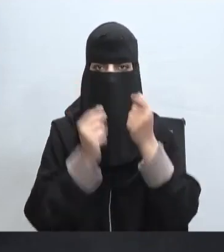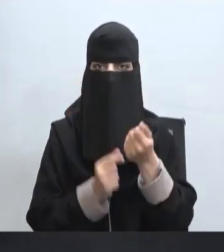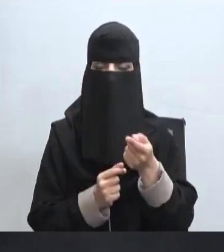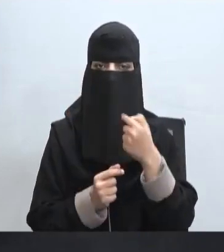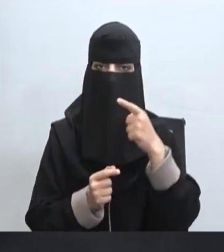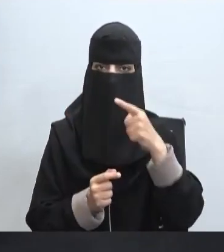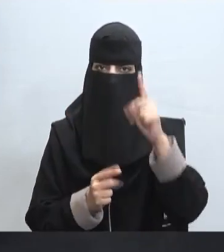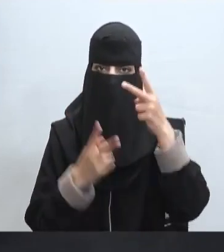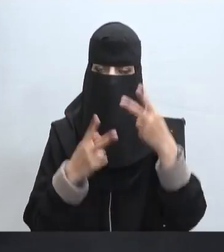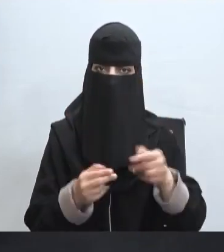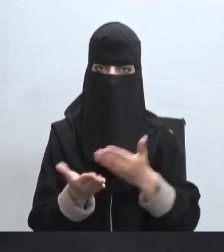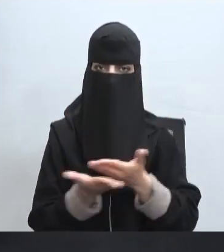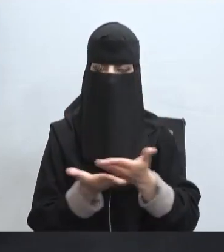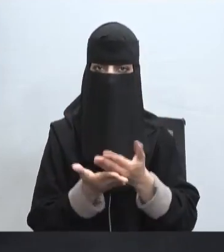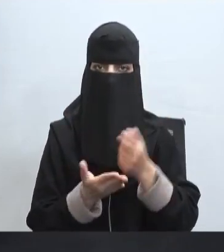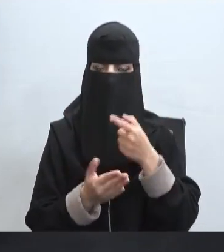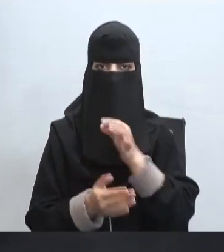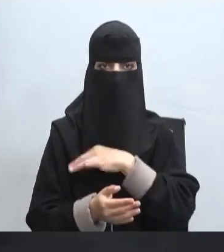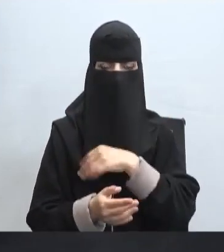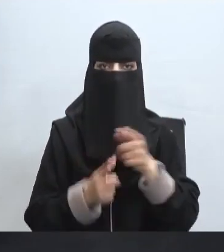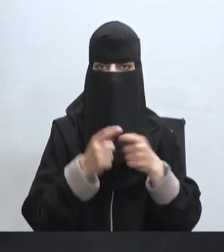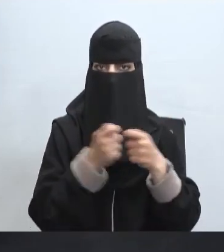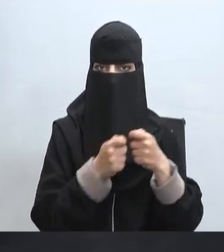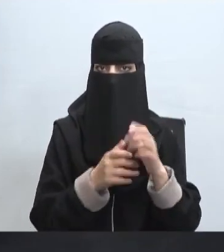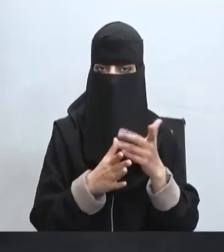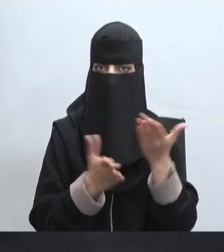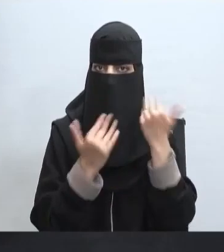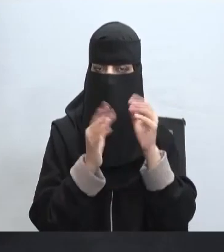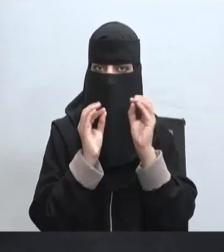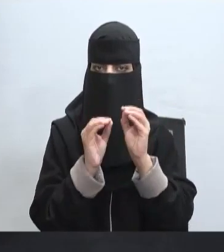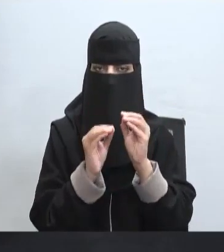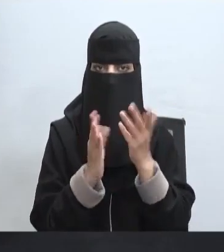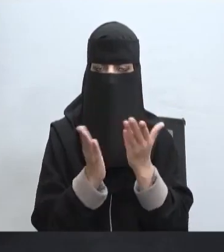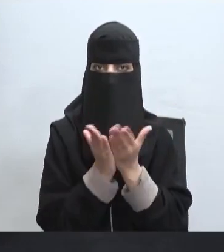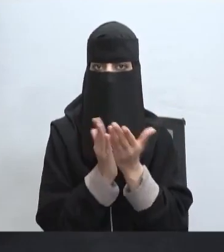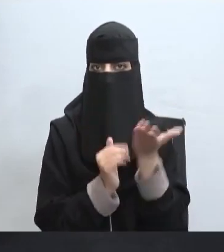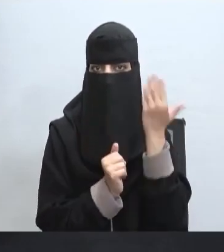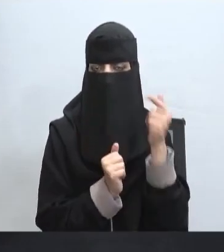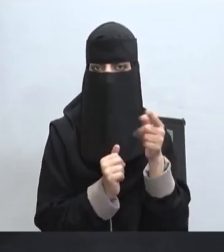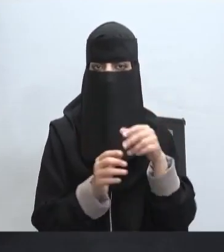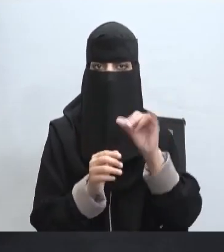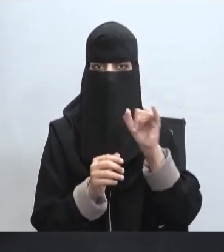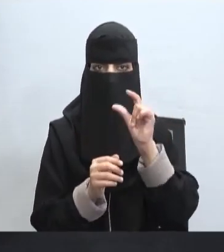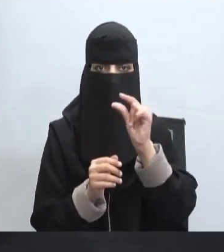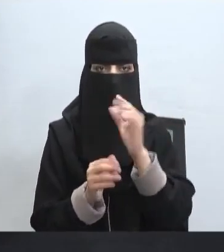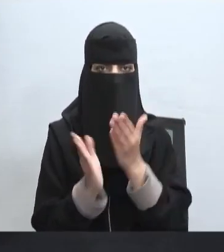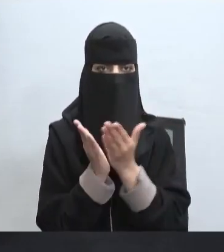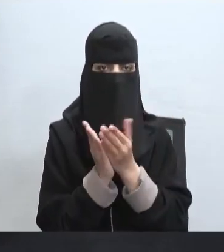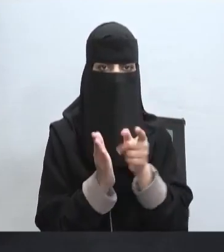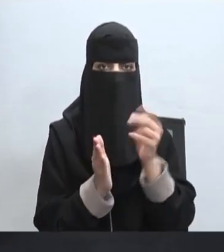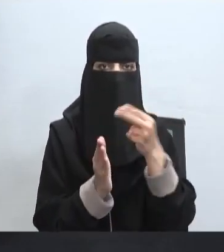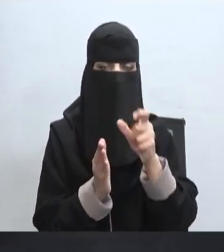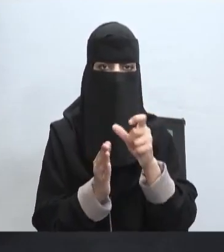باذن الله عز وجل اليوم سنتحدث عن منافع الاستثمار وتحدثنا سابقا في هذا المقرر اولا